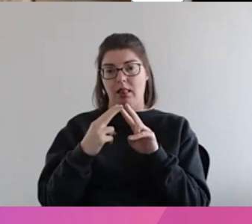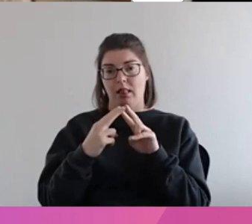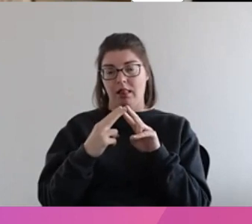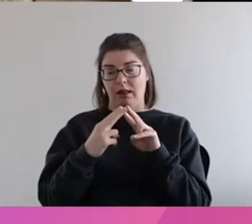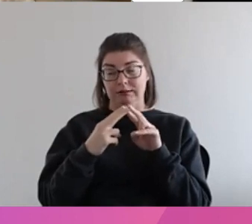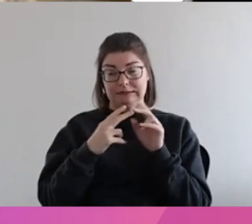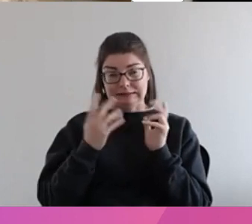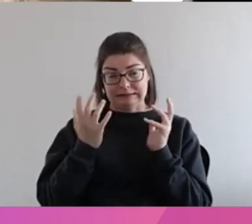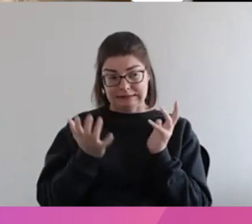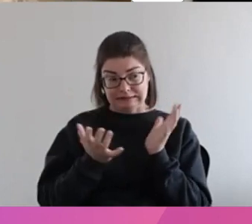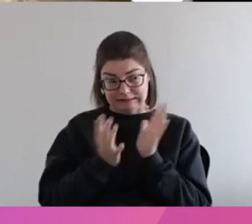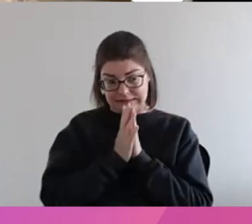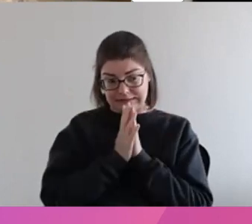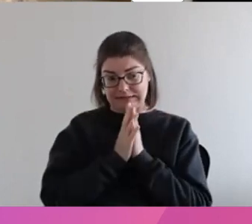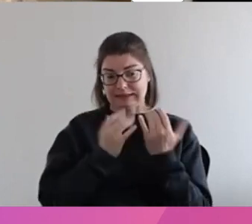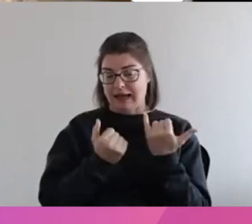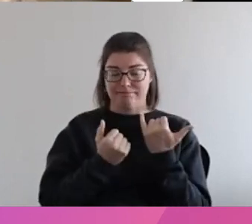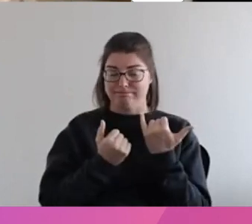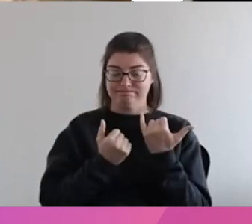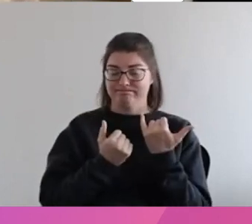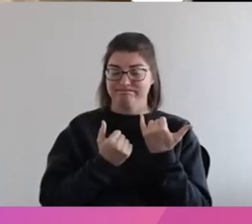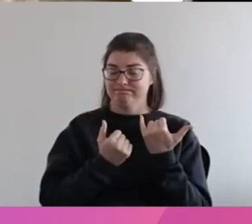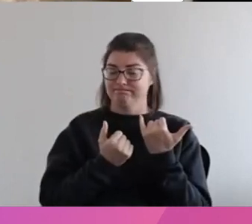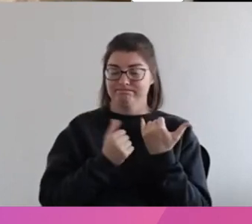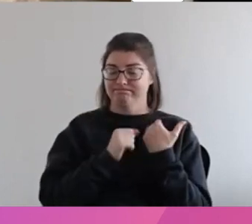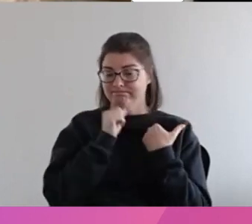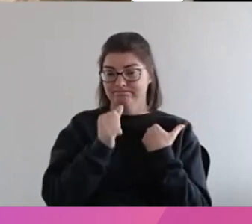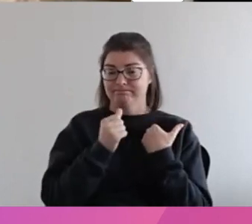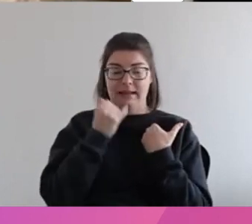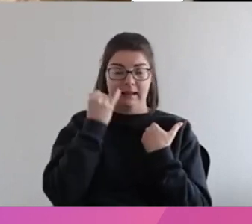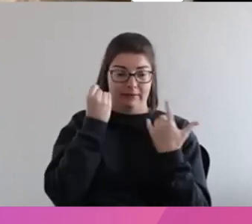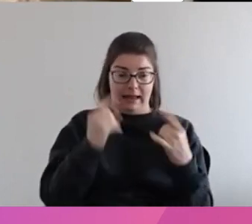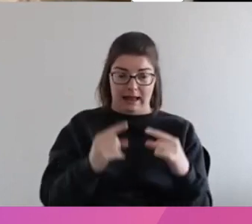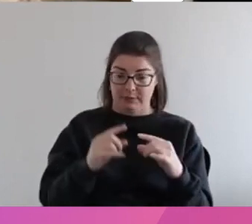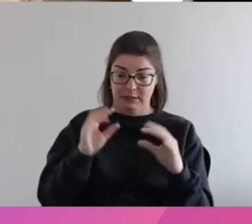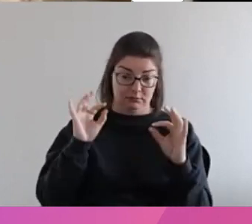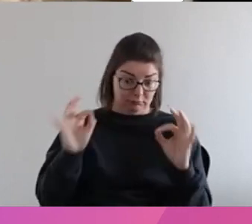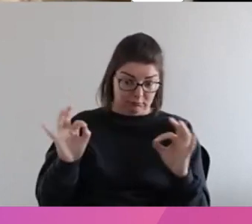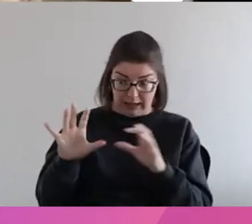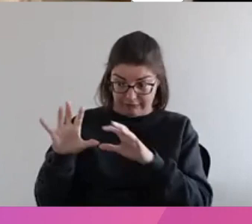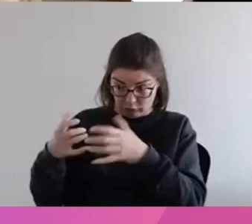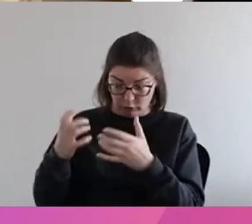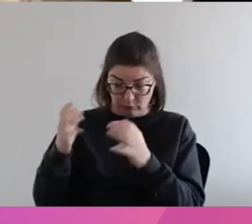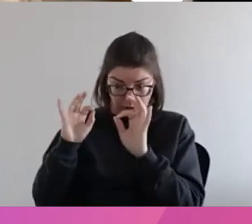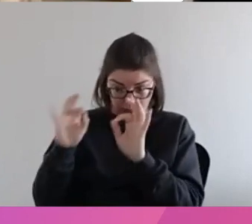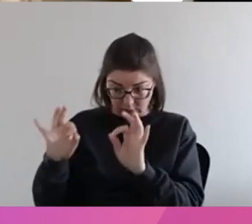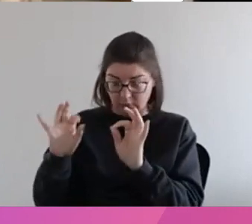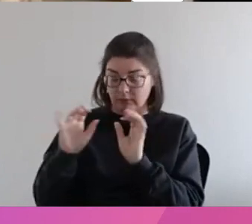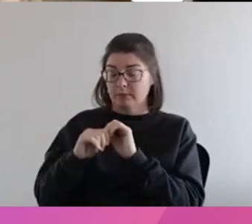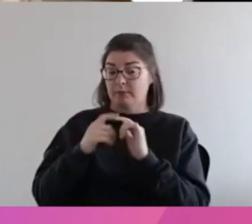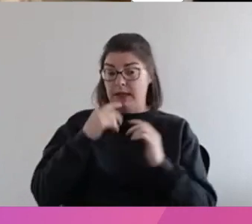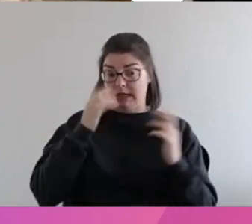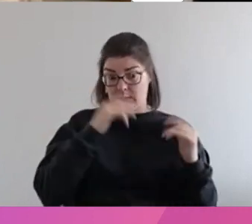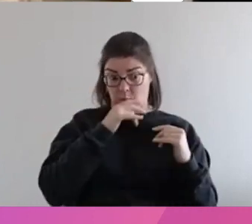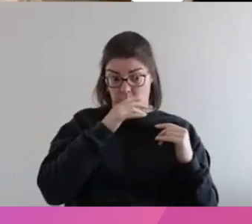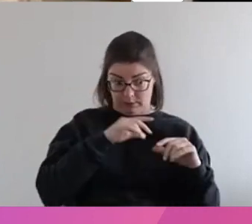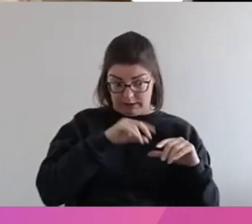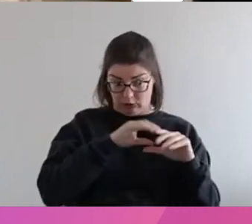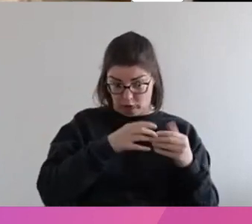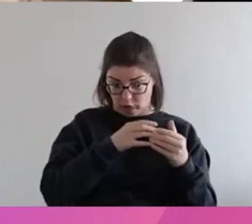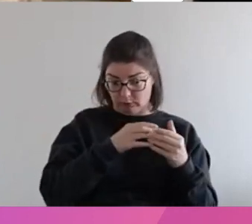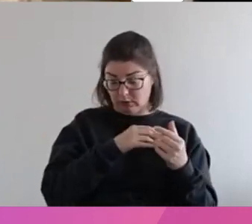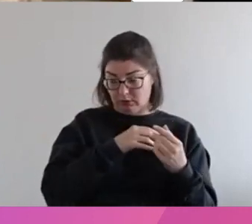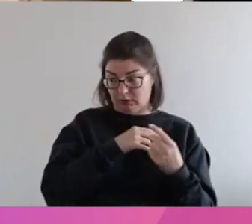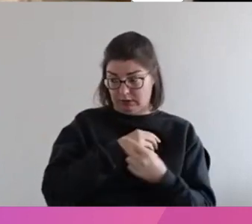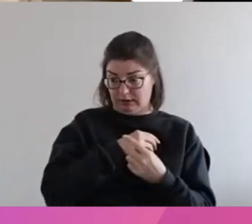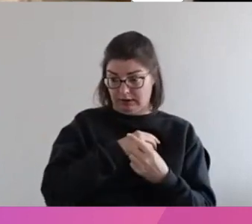l'attitude, c'était « Ah, ça sera utile dans les relations conjugales ». Bon, ça pourrait se produire, c'est formidable si ça se